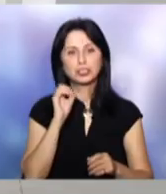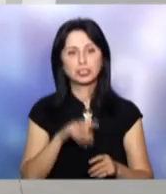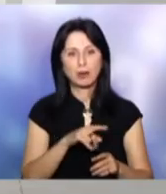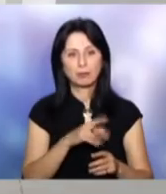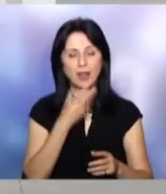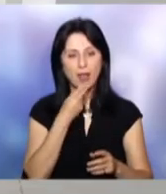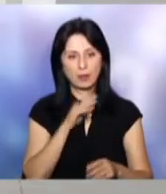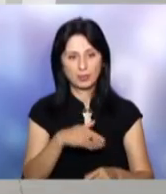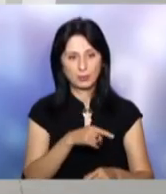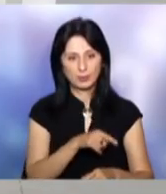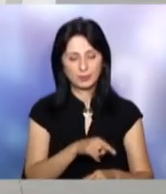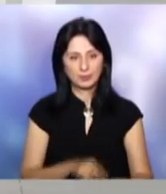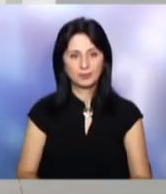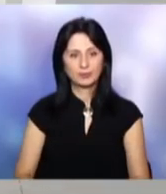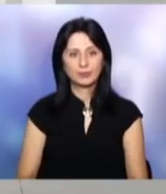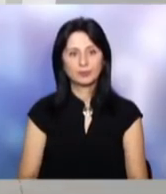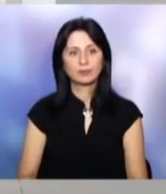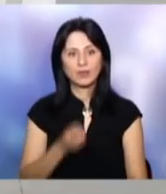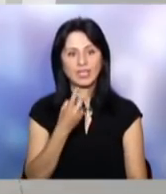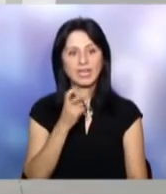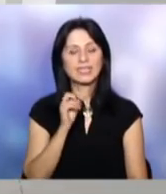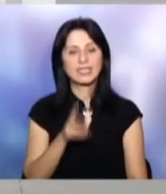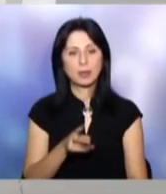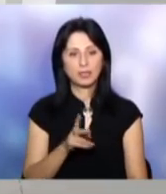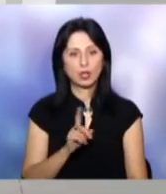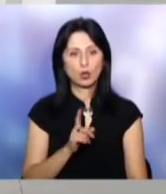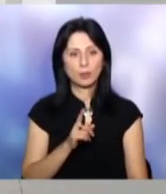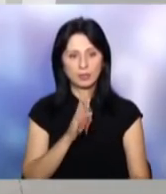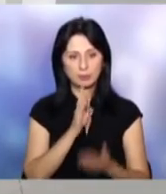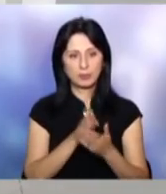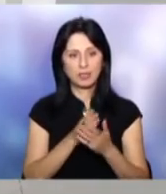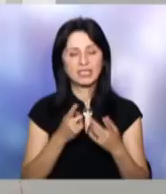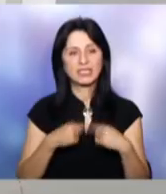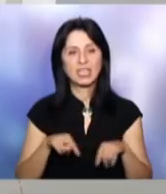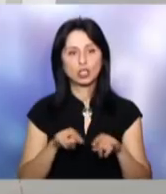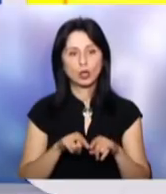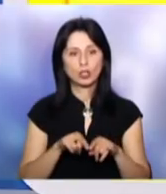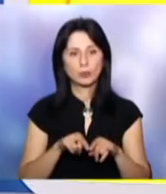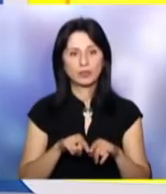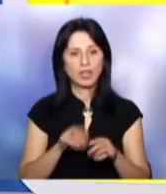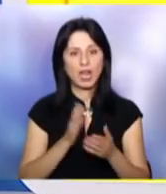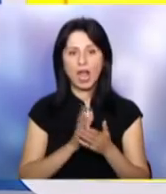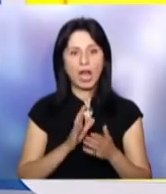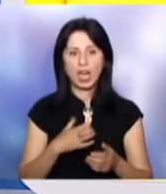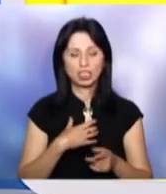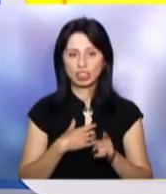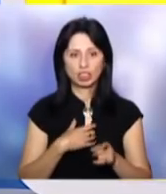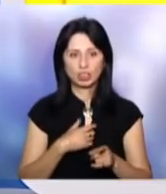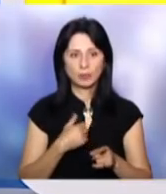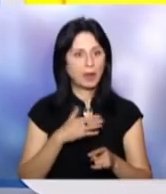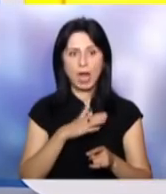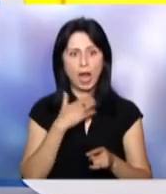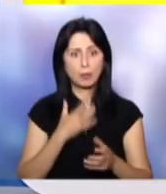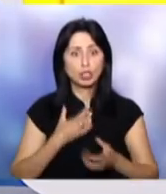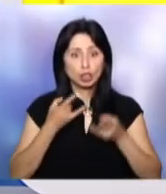პროდუქტები იყოს დაშიფრული. რაც შეეხება კიდევ ერთ საფრთხეს, რომლის მიმართაც საზოგადოებას არ აქვს შიში, მე არ მინდა,